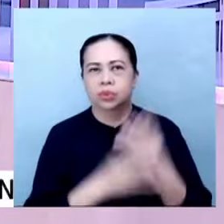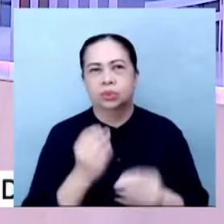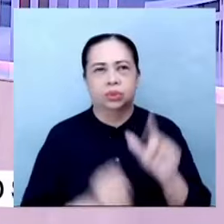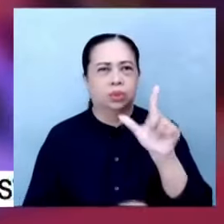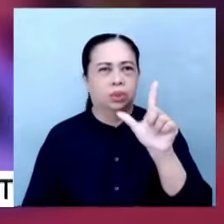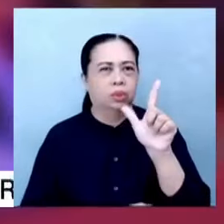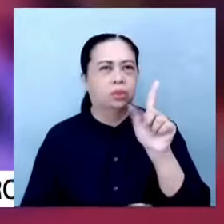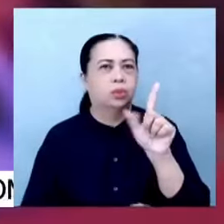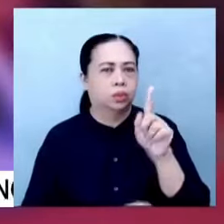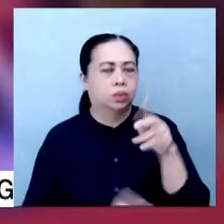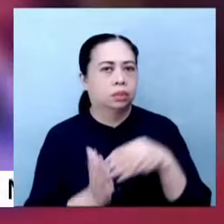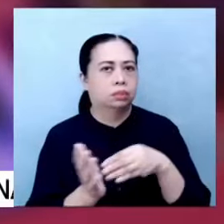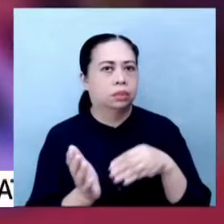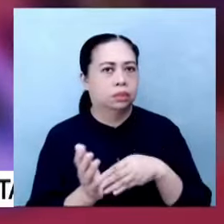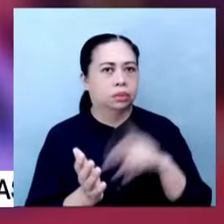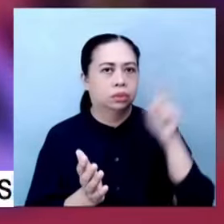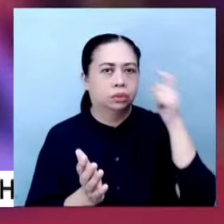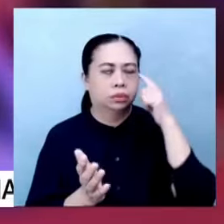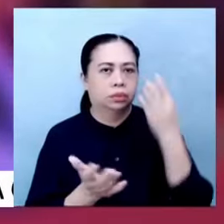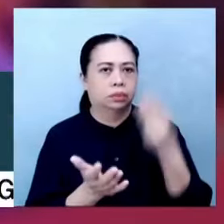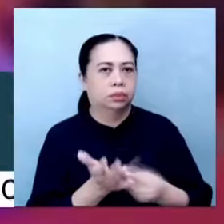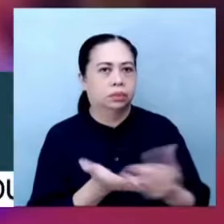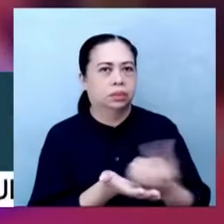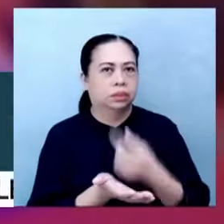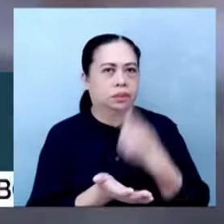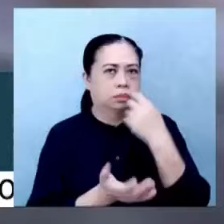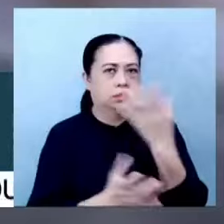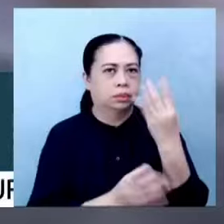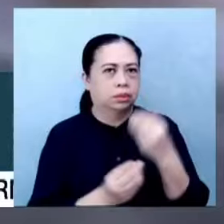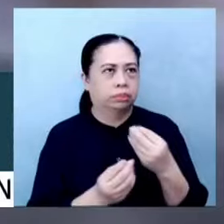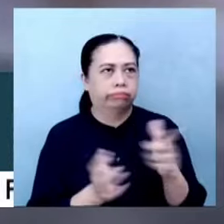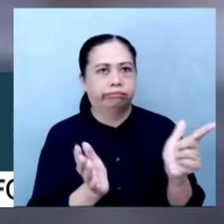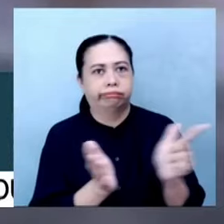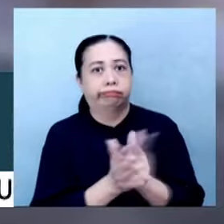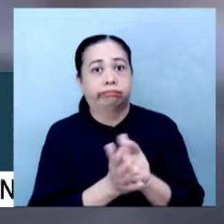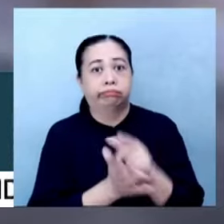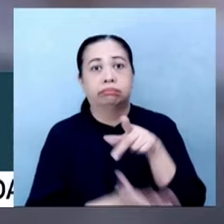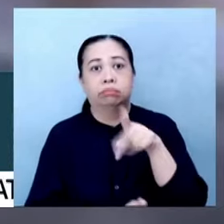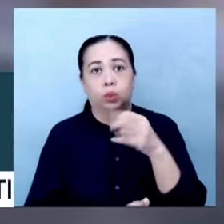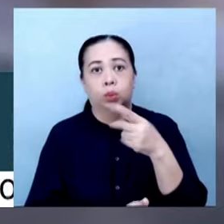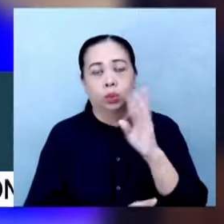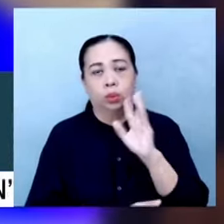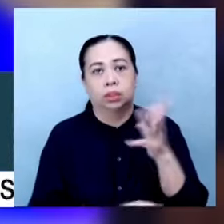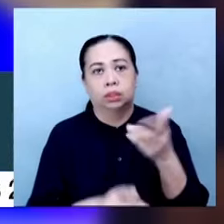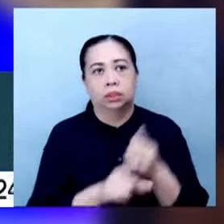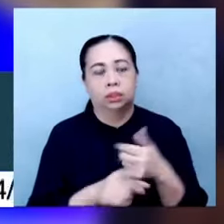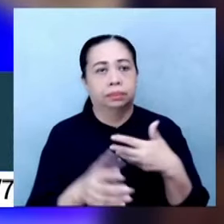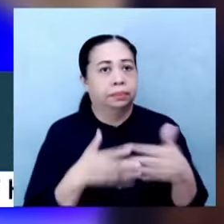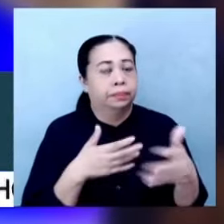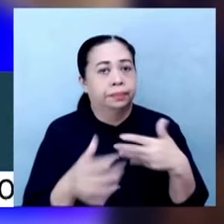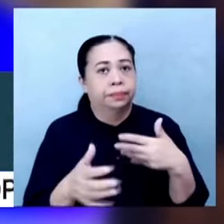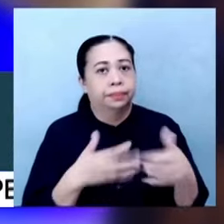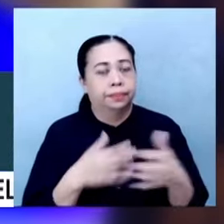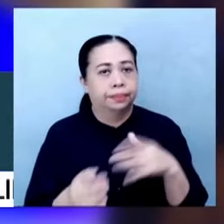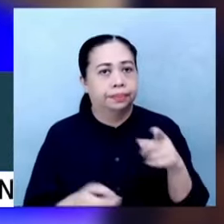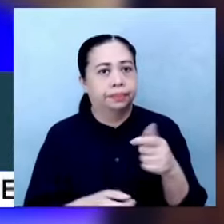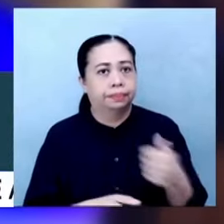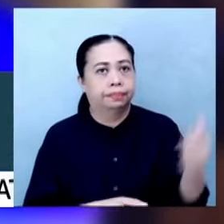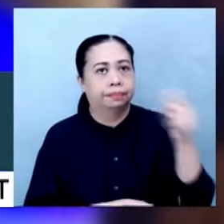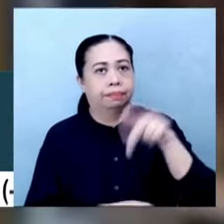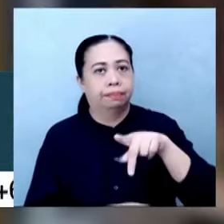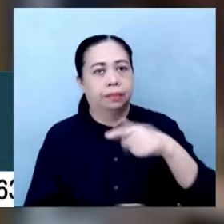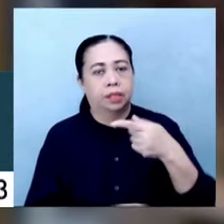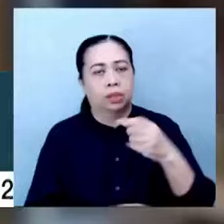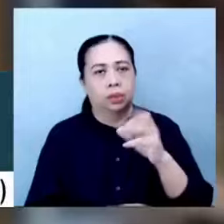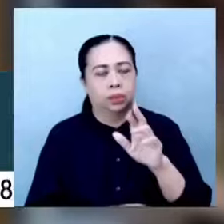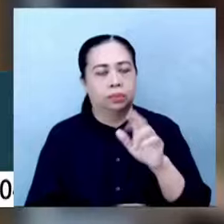billion pesos in government revenue due to the blanket ban on POGOs. Despite this, the chief of PAGCOR vows to